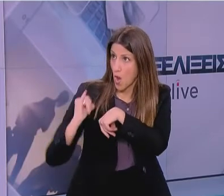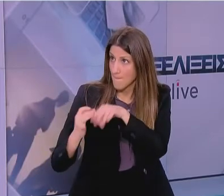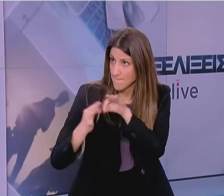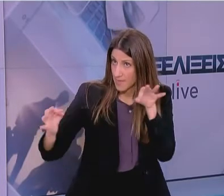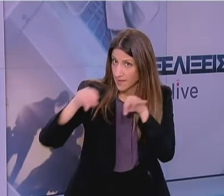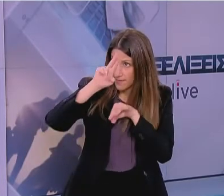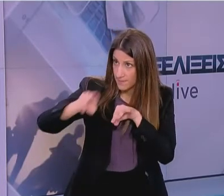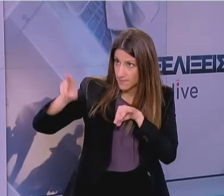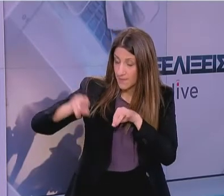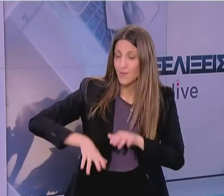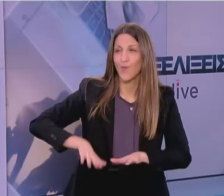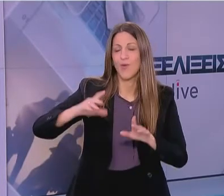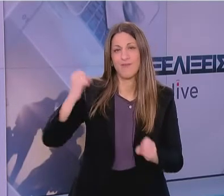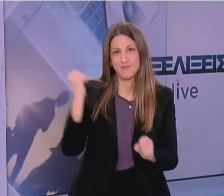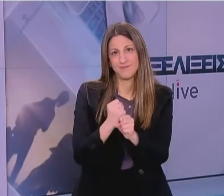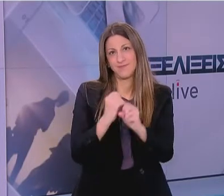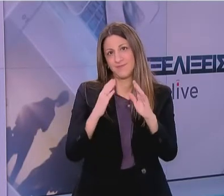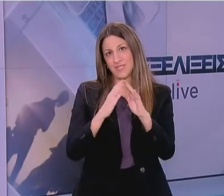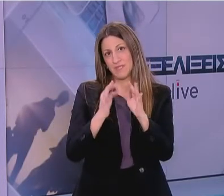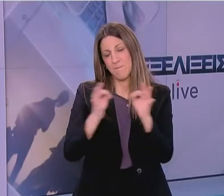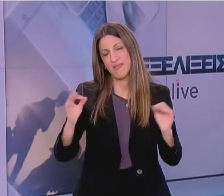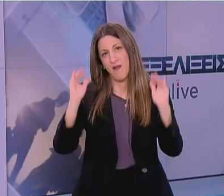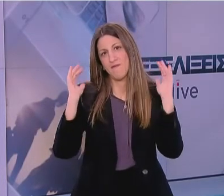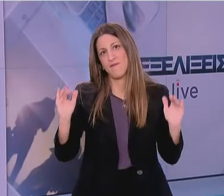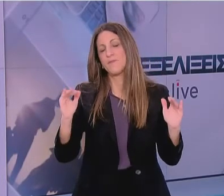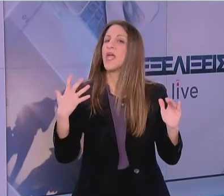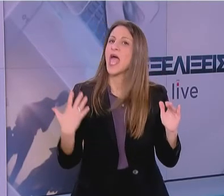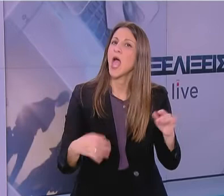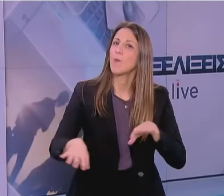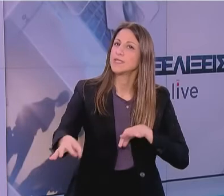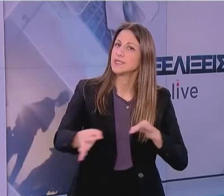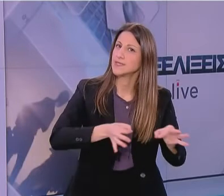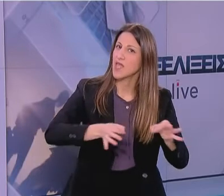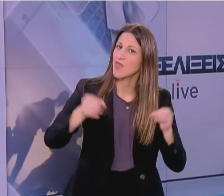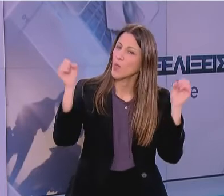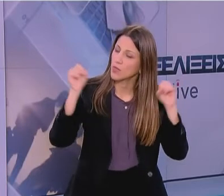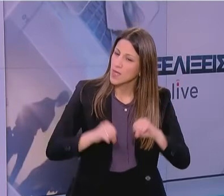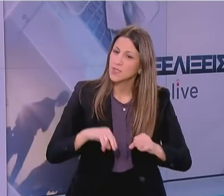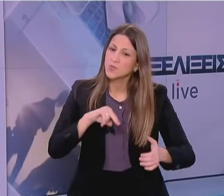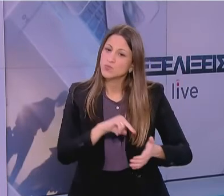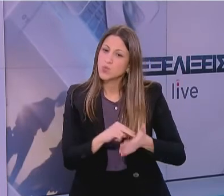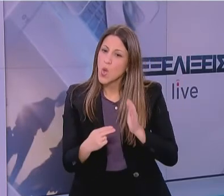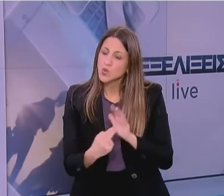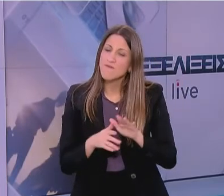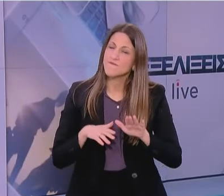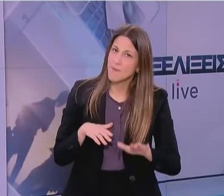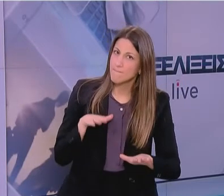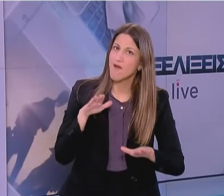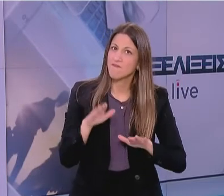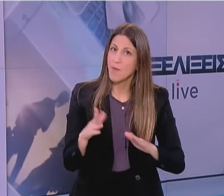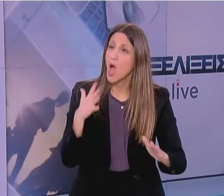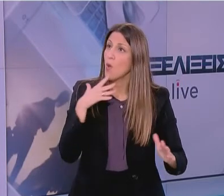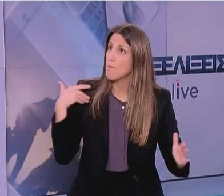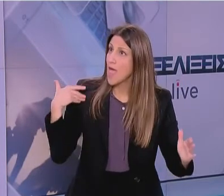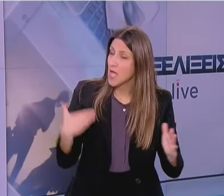ακόμα. Ο σχεδιασμός φυσικά και γίνεται, φυσικά και σχεδιάζεται με πάρα πολύ προσοχή, γιατί δεν υπάρχει εμπειρία σε